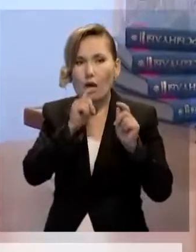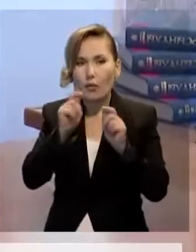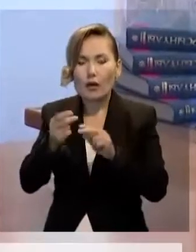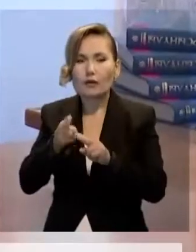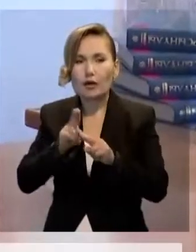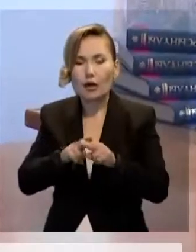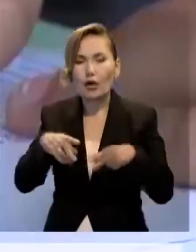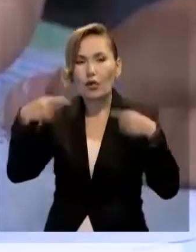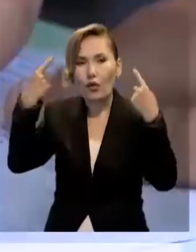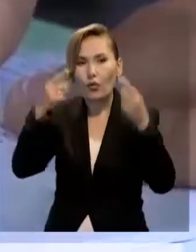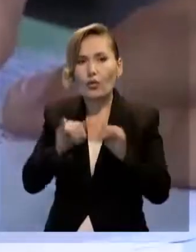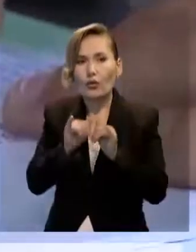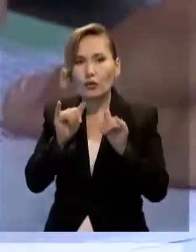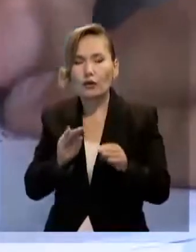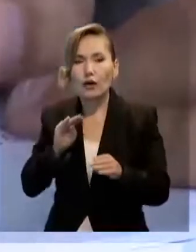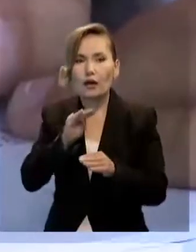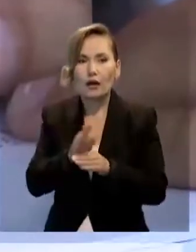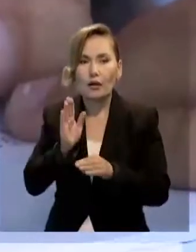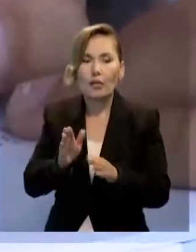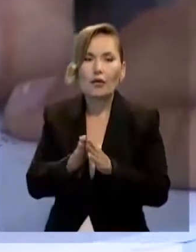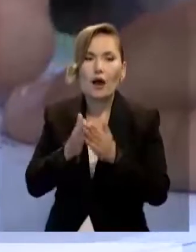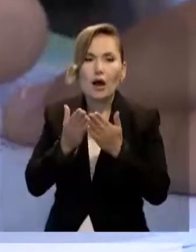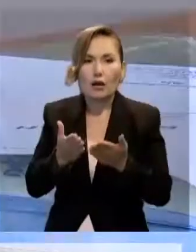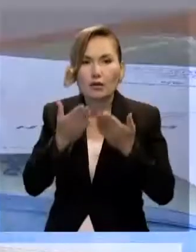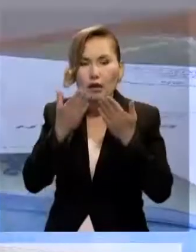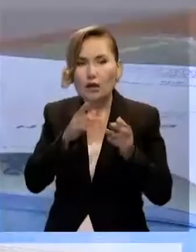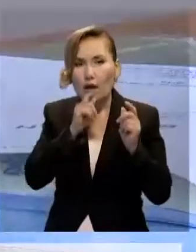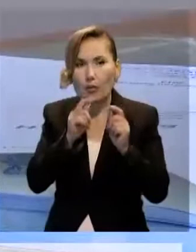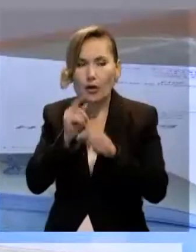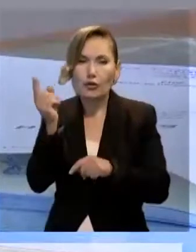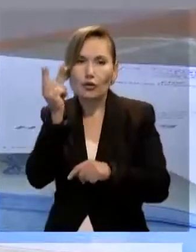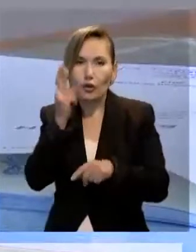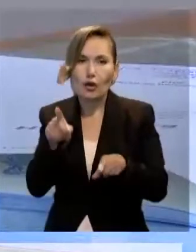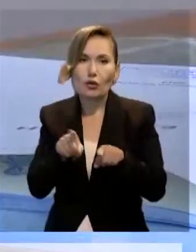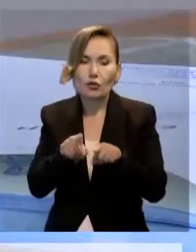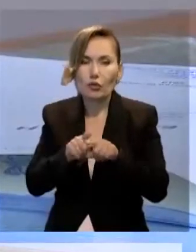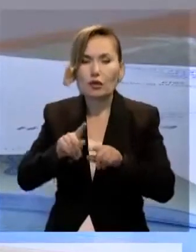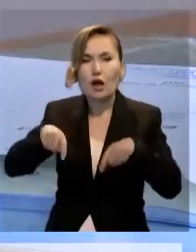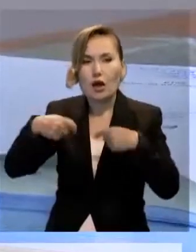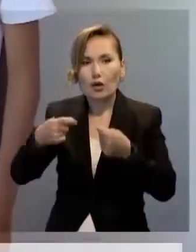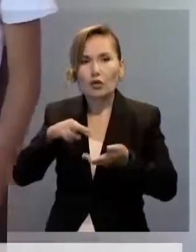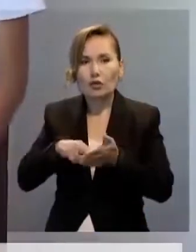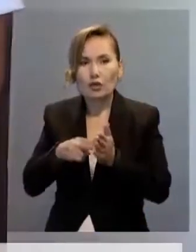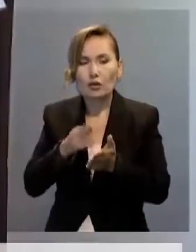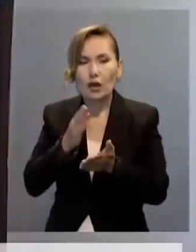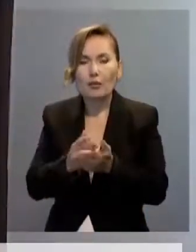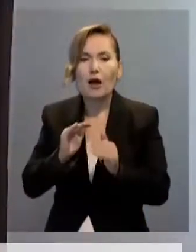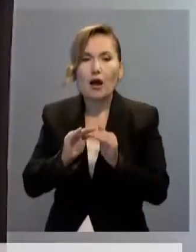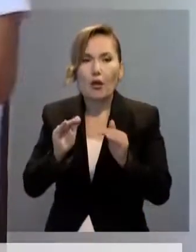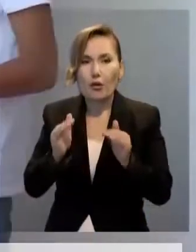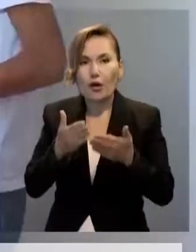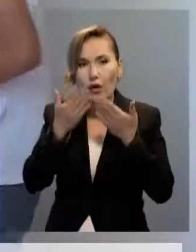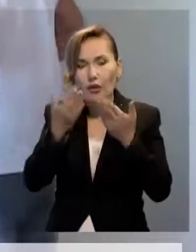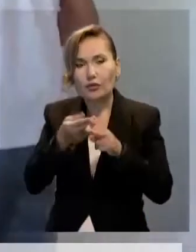қозының санын арттырып отыр. Одан бөлек кітап құмар балаларға сыйлық ретінде ұялы телефон беруді жоспарлап отырғандарын айтады. Балалардың оқыған